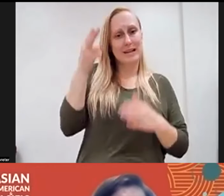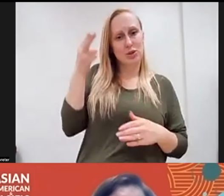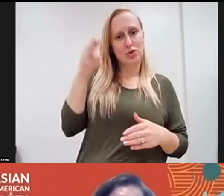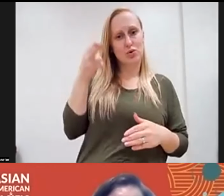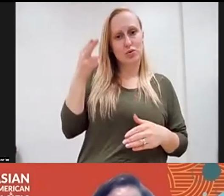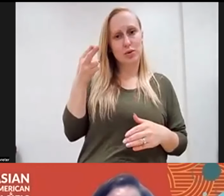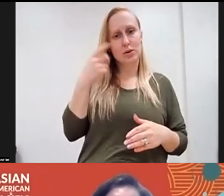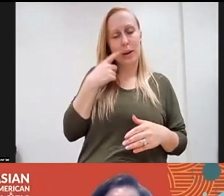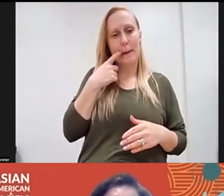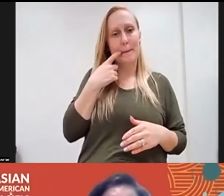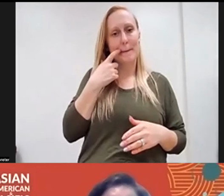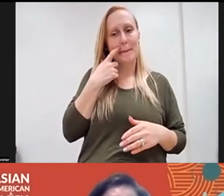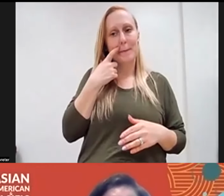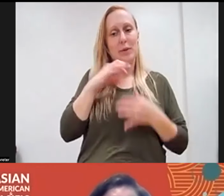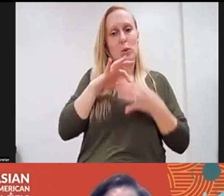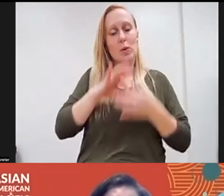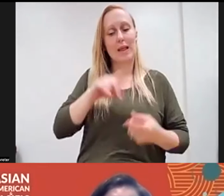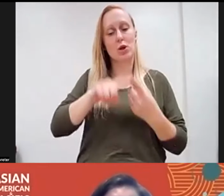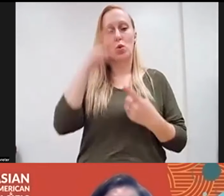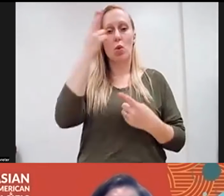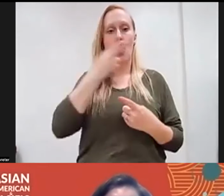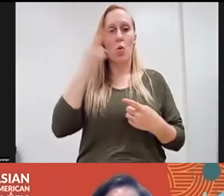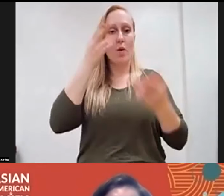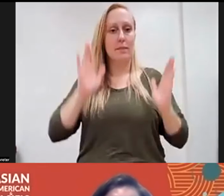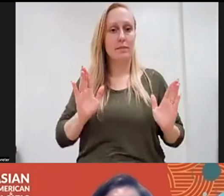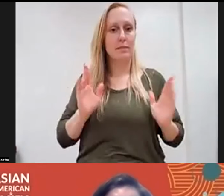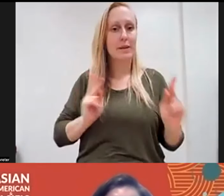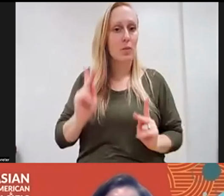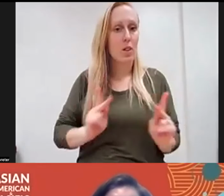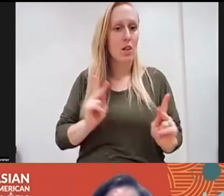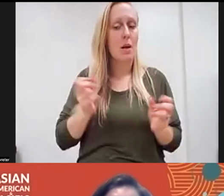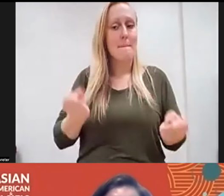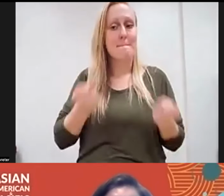أود مشاركة عن تاريخ أوريغون